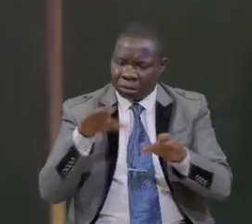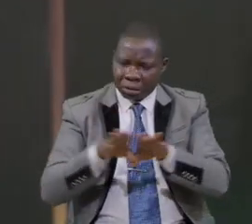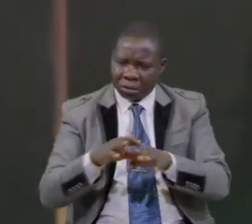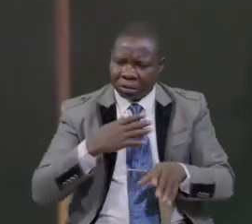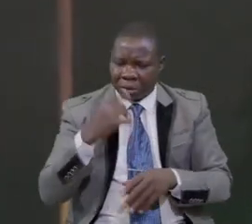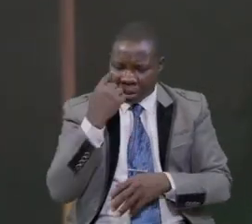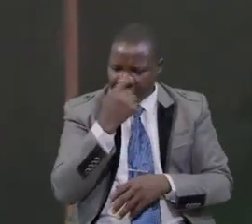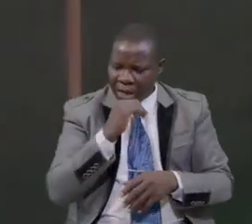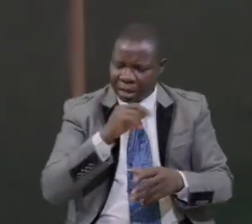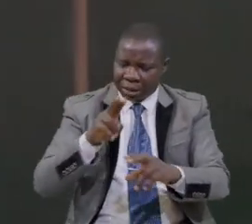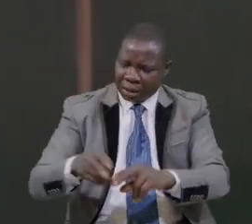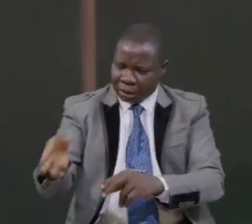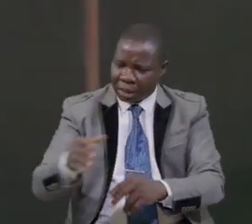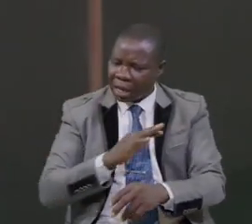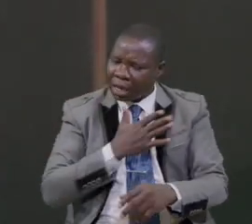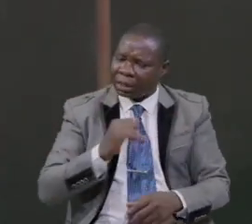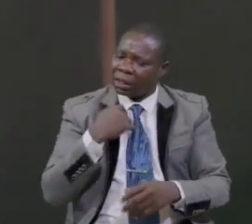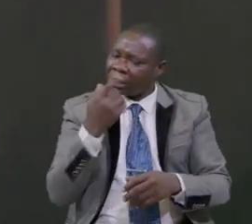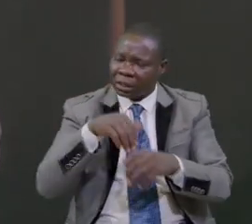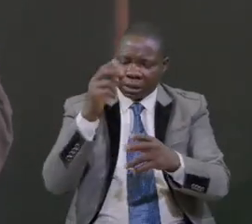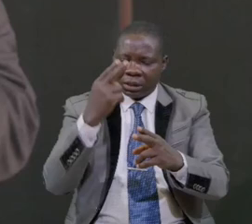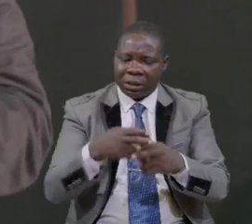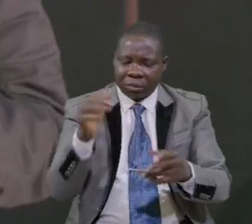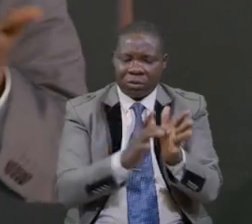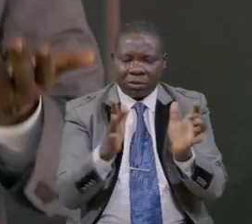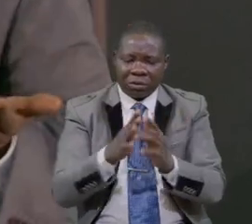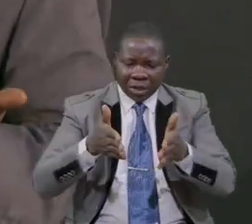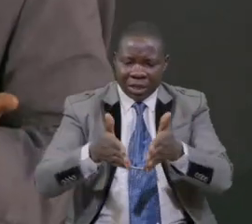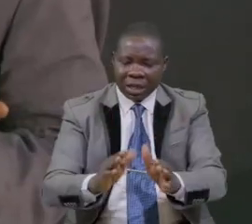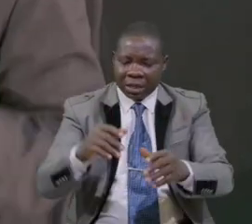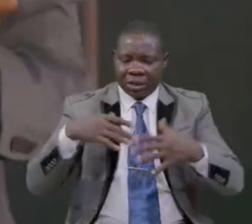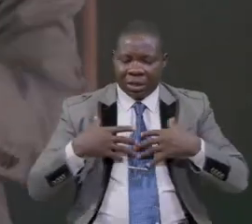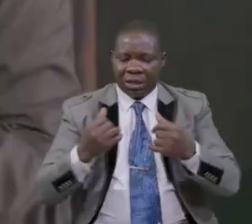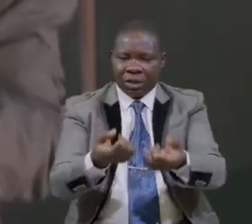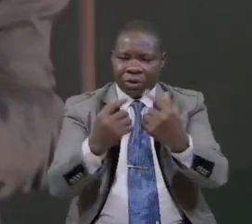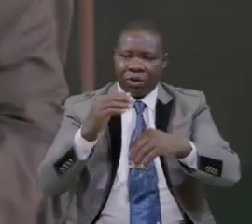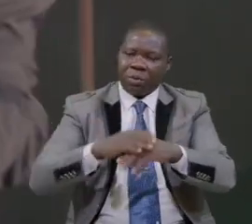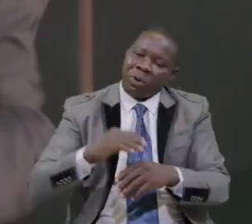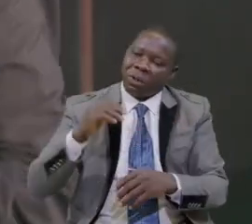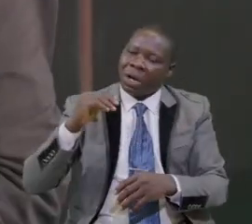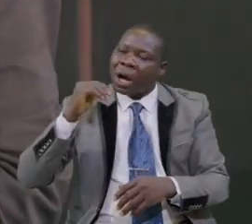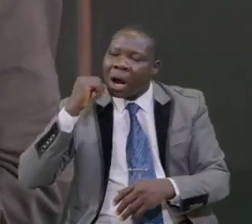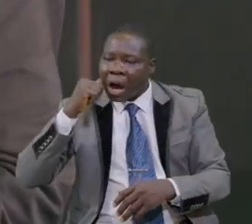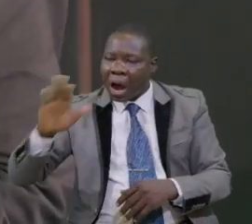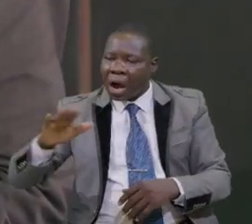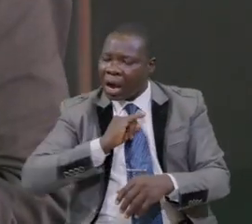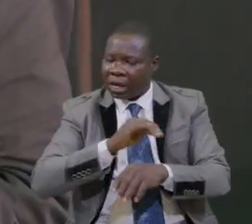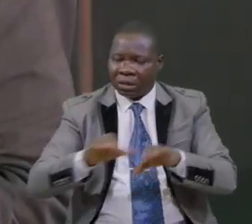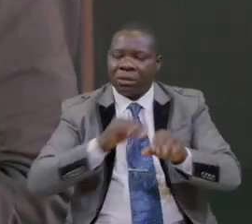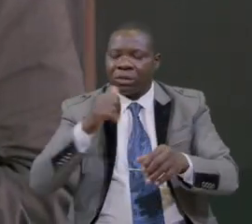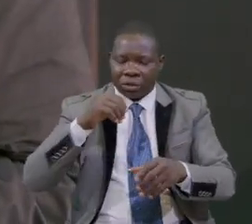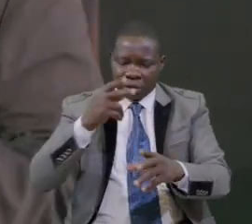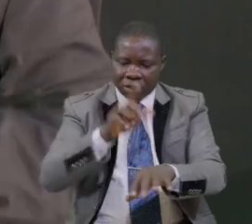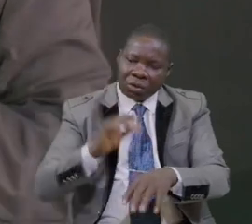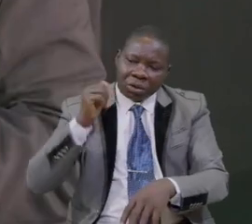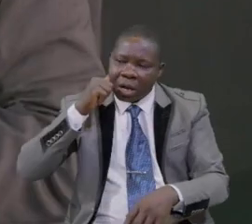Jésus que la guérison vienne sur elle. Je ne l'ai pas touchée, mais on était assis